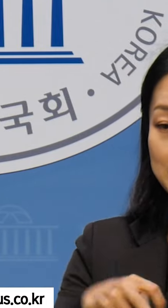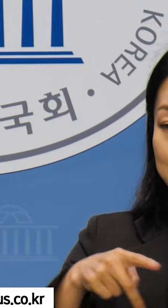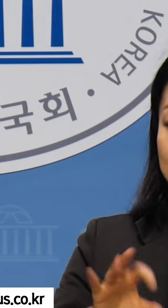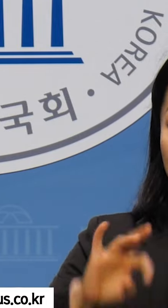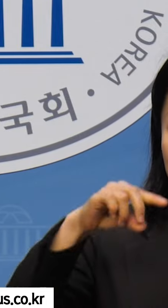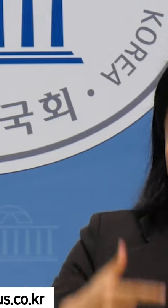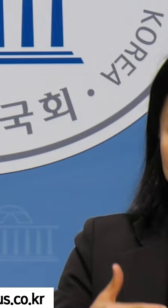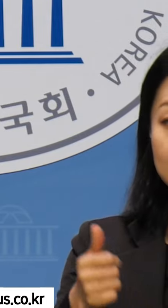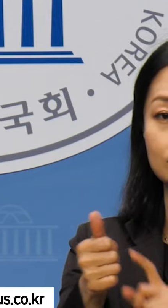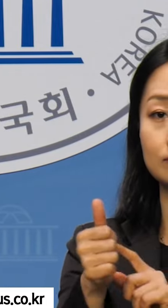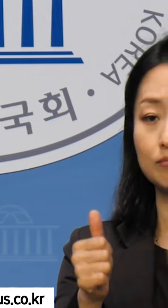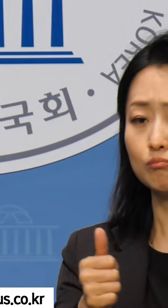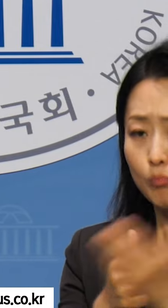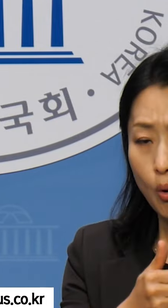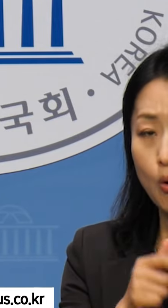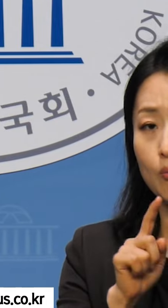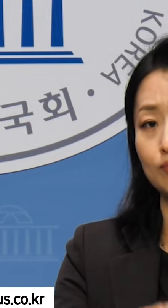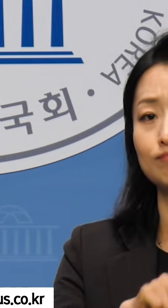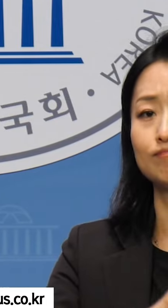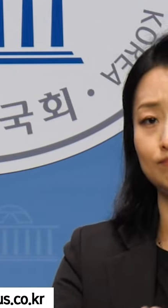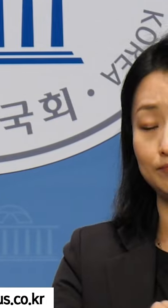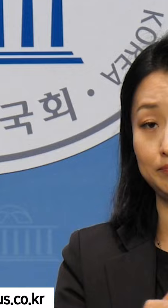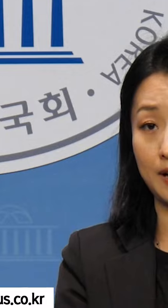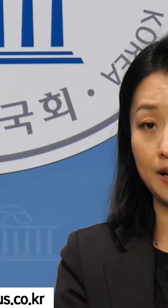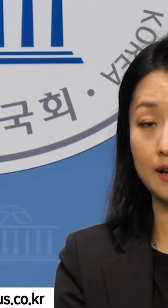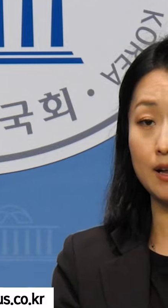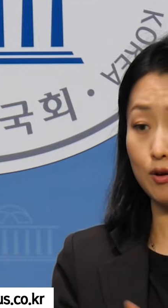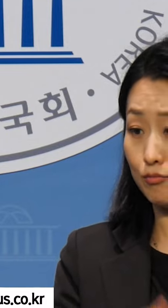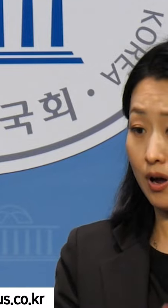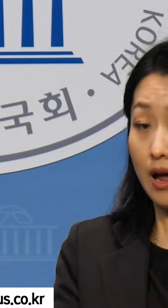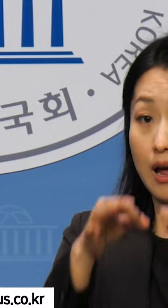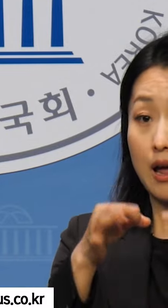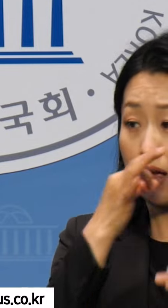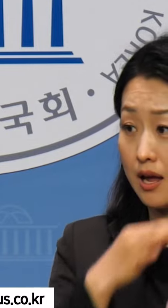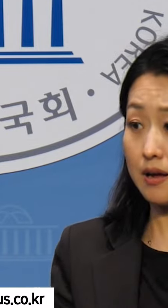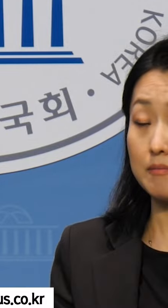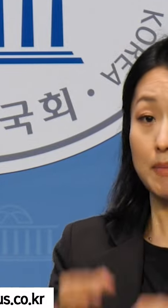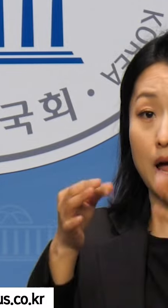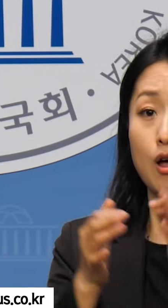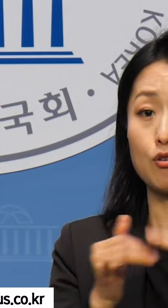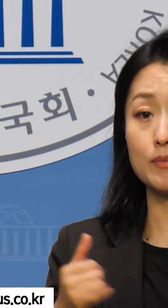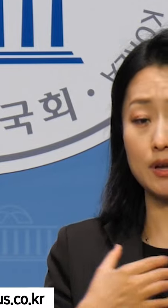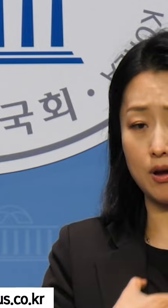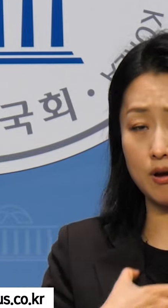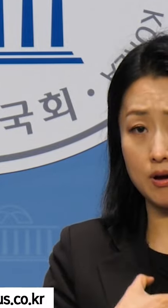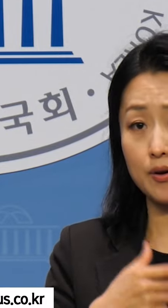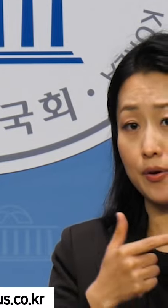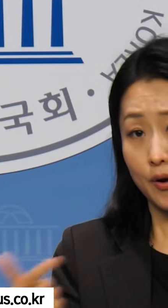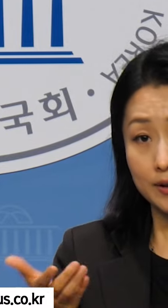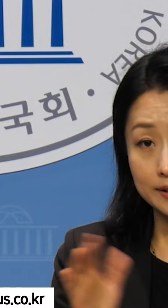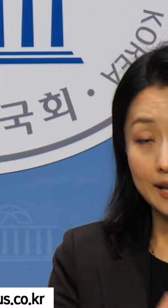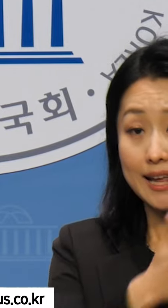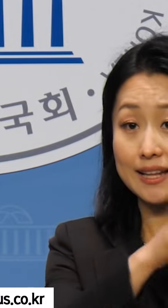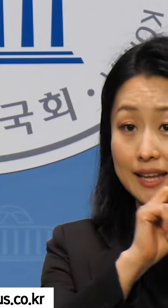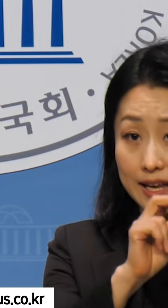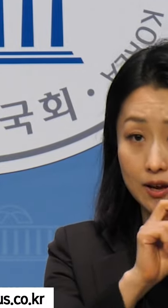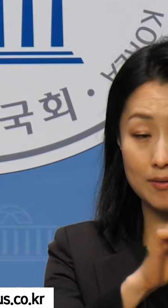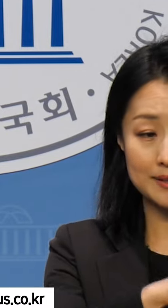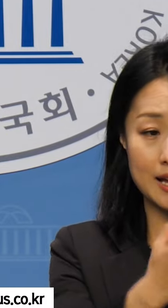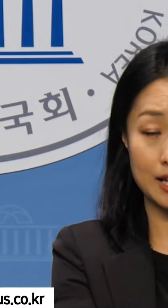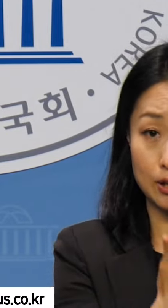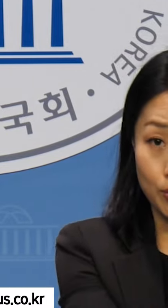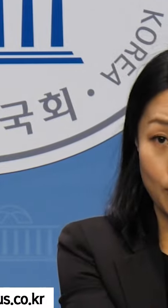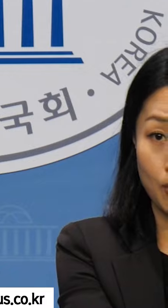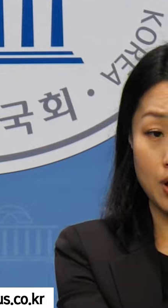중요해 보였습니다. 고물가, 고금리의 국민의 생활은 점점 팍팍해져가는데 재벌 법인세는 깎아주다